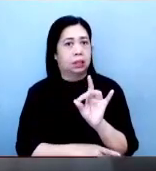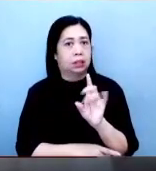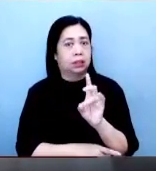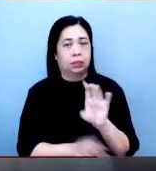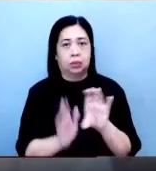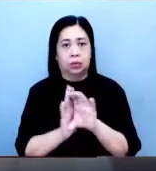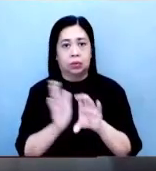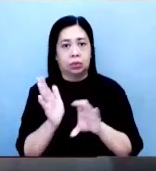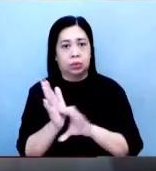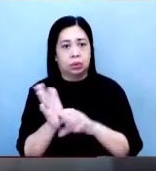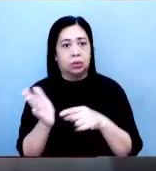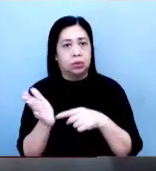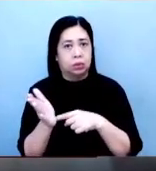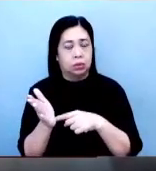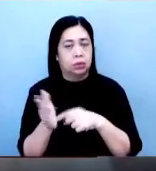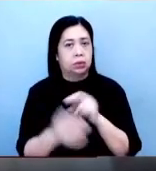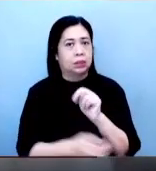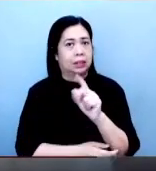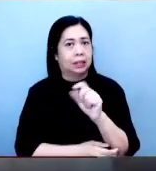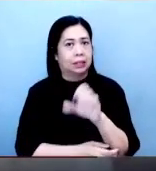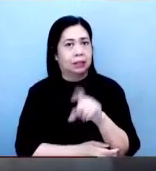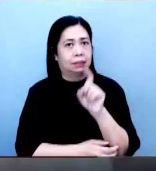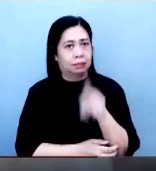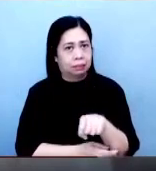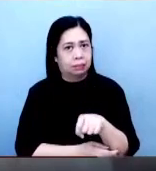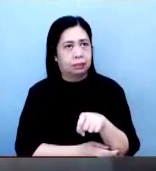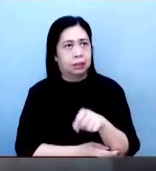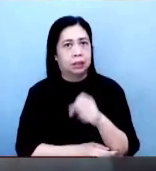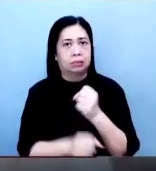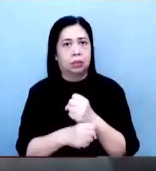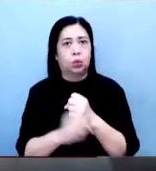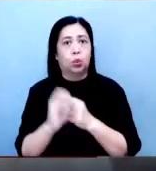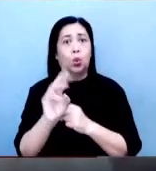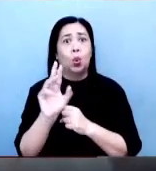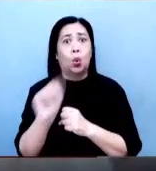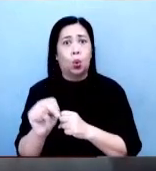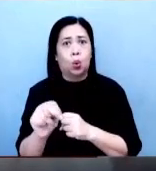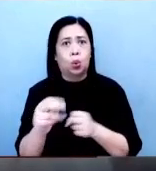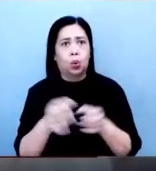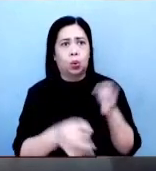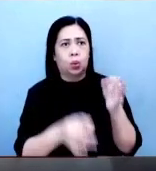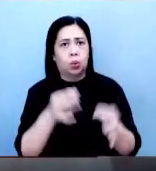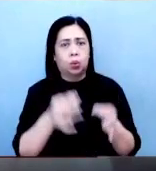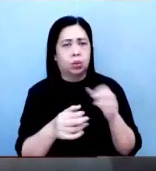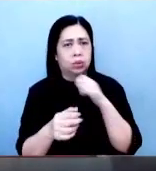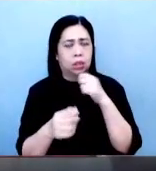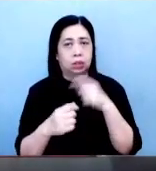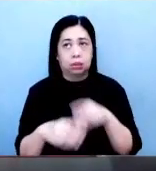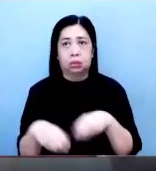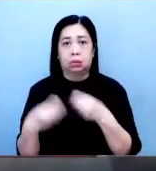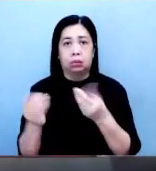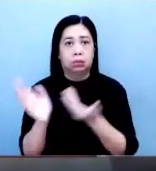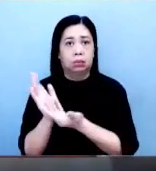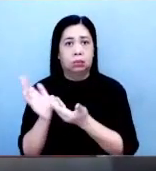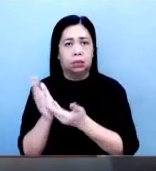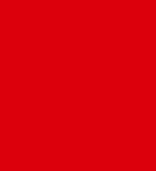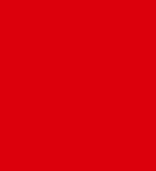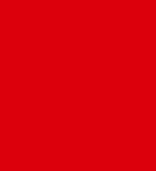The NTC has to make its own findings. They cannot expect us to provide evidence against